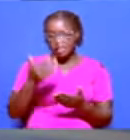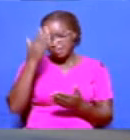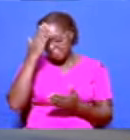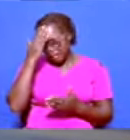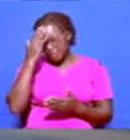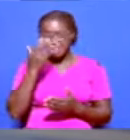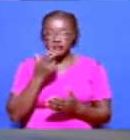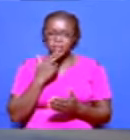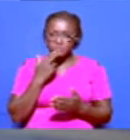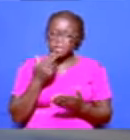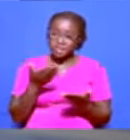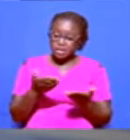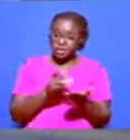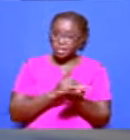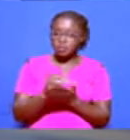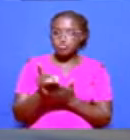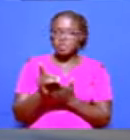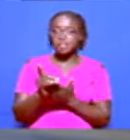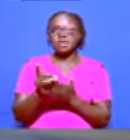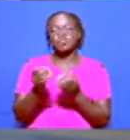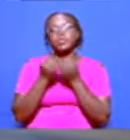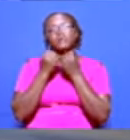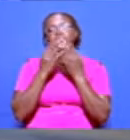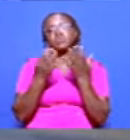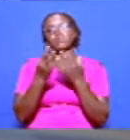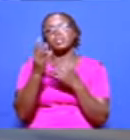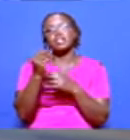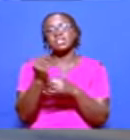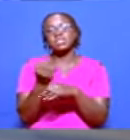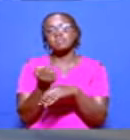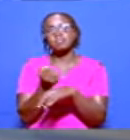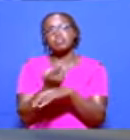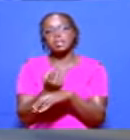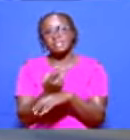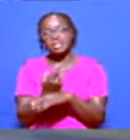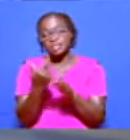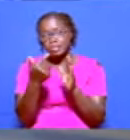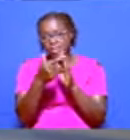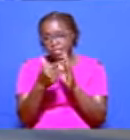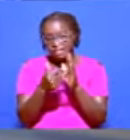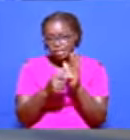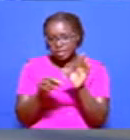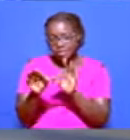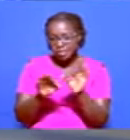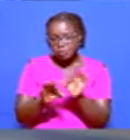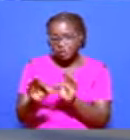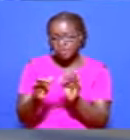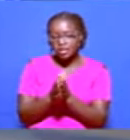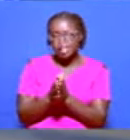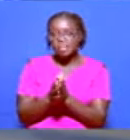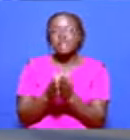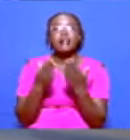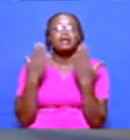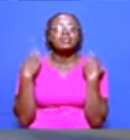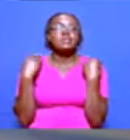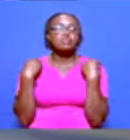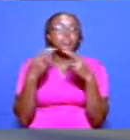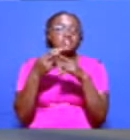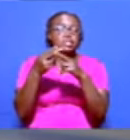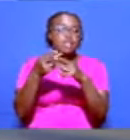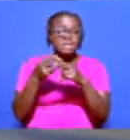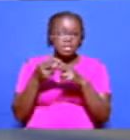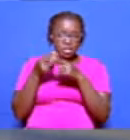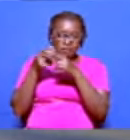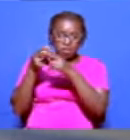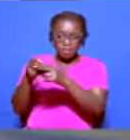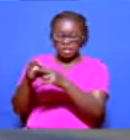na nakupasha taarifa kwenye dakika 30 ya habari, uchambuzi, maelezo na vile vile michezo. Langu jina ni Ben Chumba na